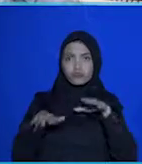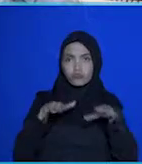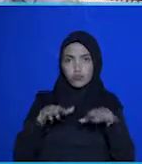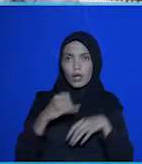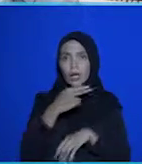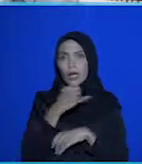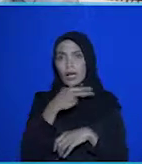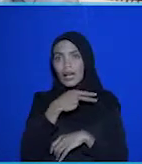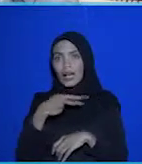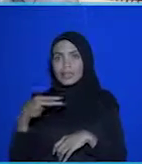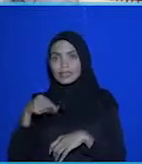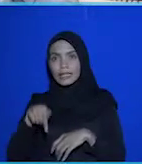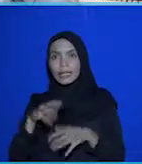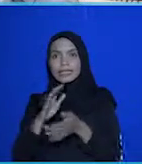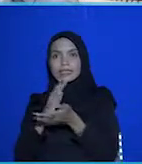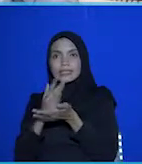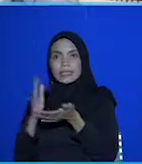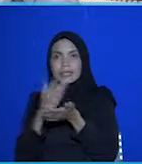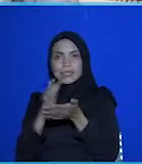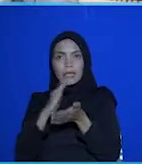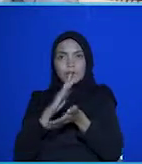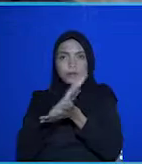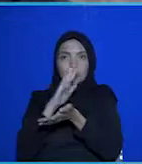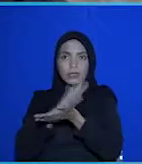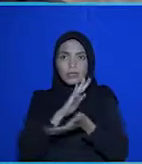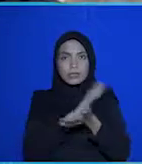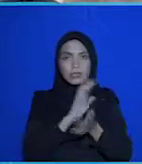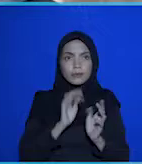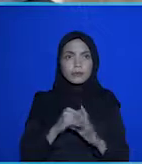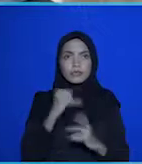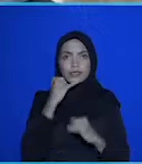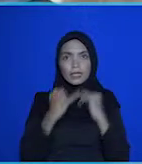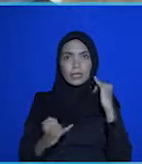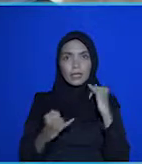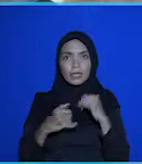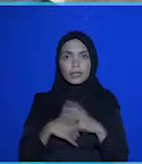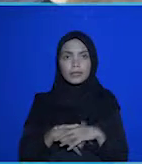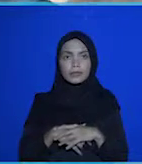sudah dikeluarkan, sehingga sekarang tinggal sisa-sisanya. Oke, bagian akhir.